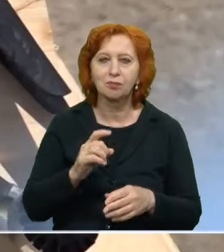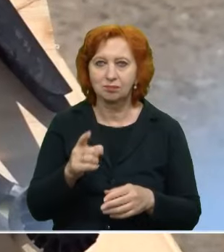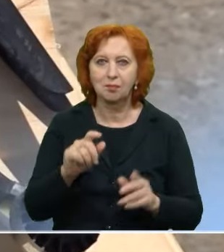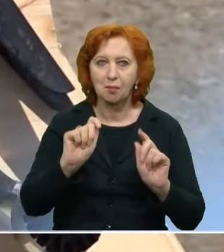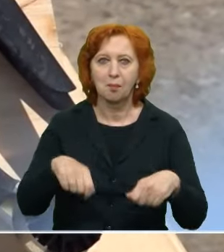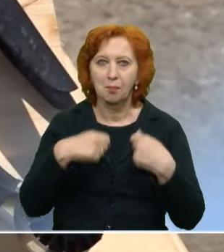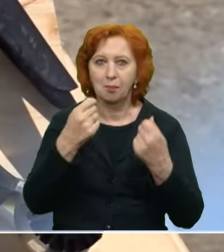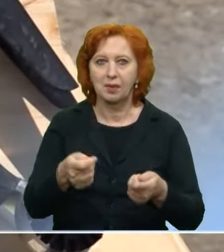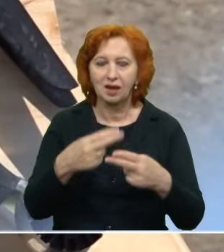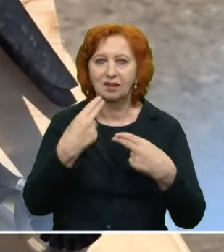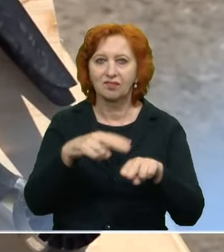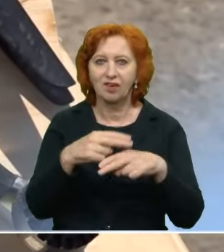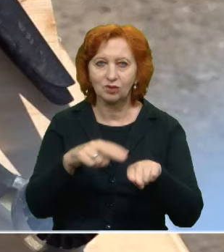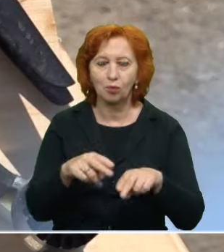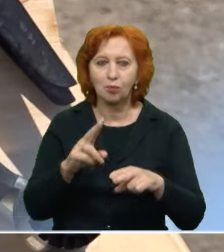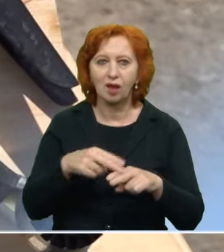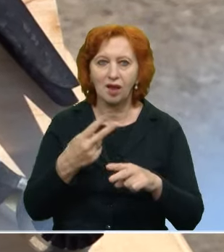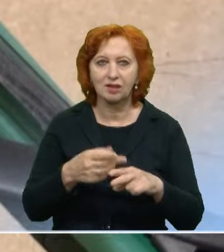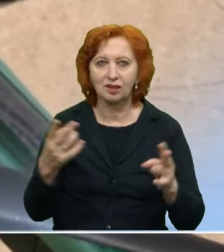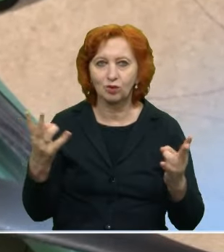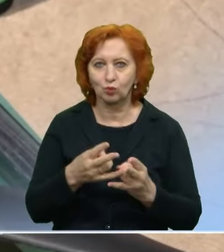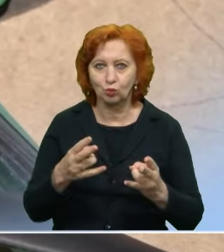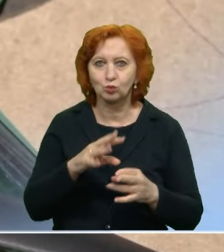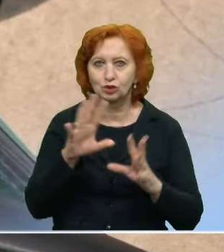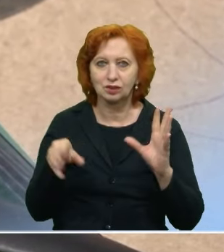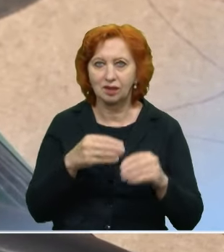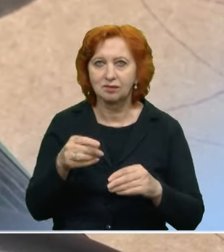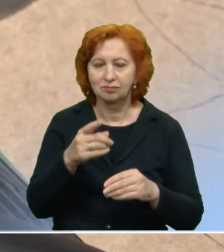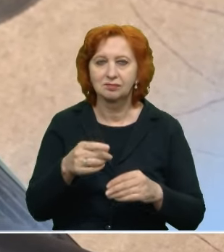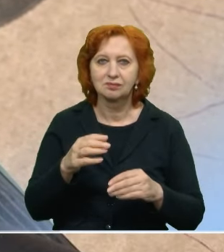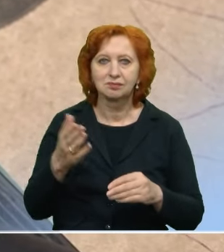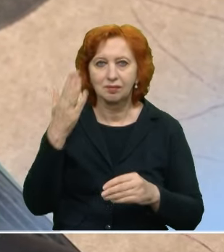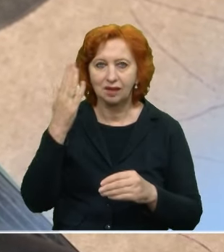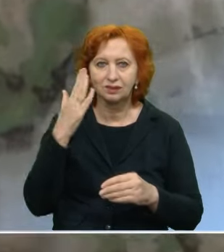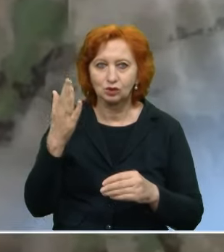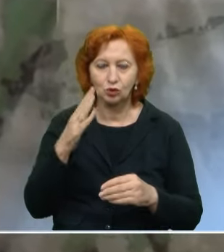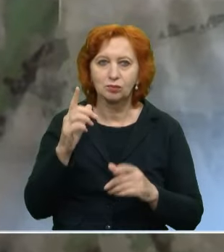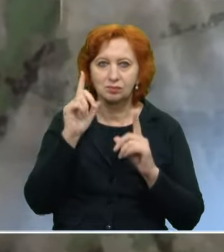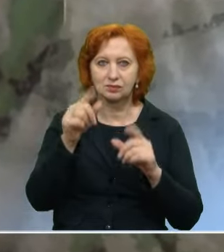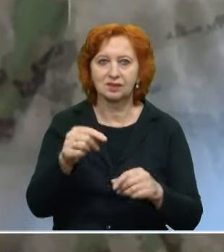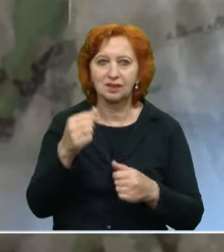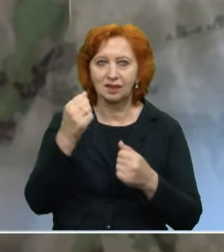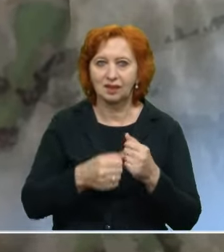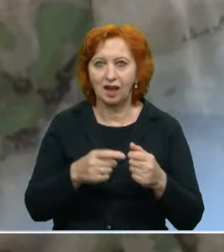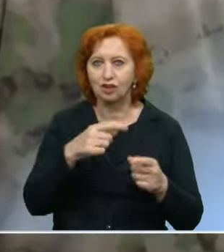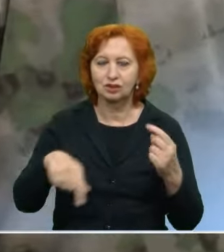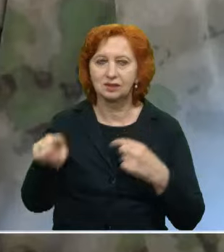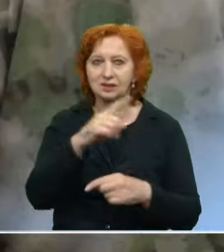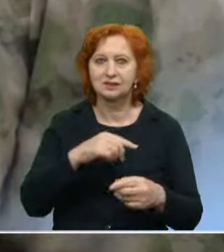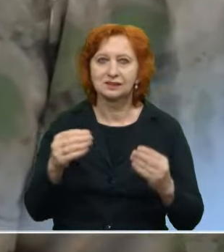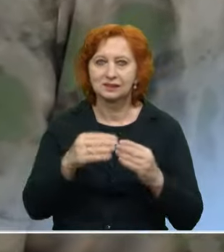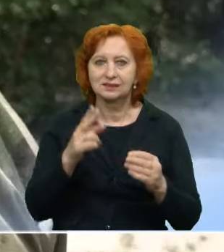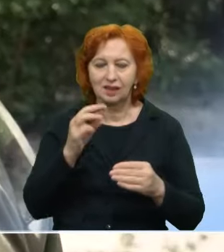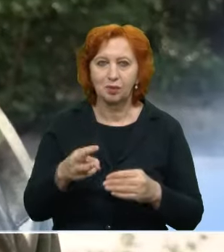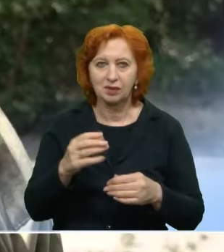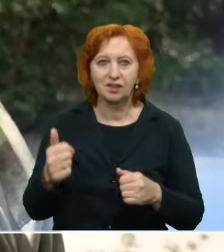передали квадрокоптеры. Это 200 дронов «Оса» и «Бумеранг». Последний способен разогнаться до 170 км в час. Поэтому